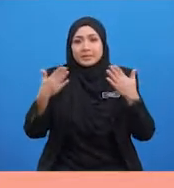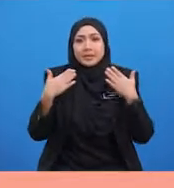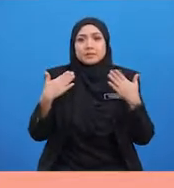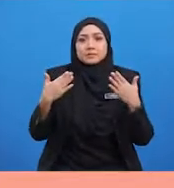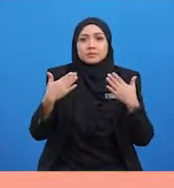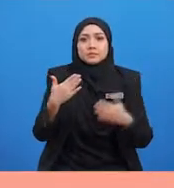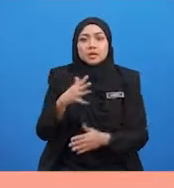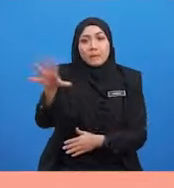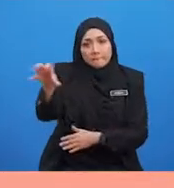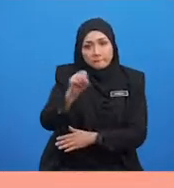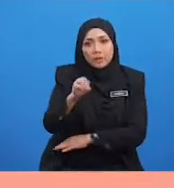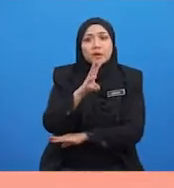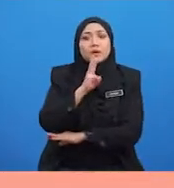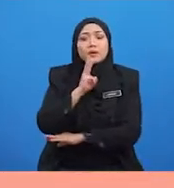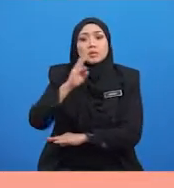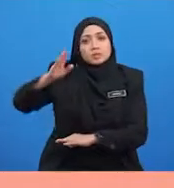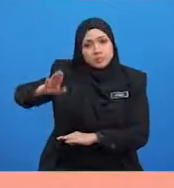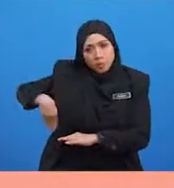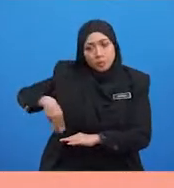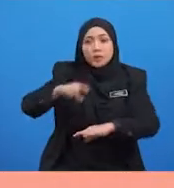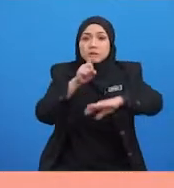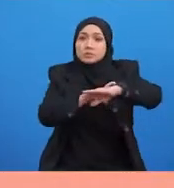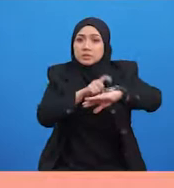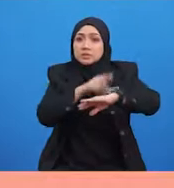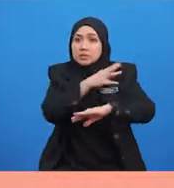dan selepas bersukan.